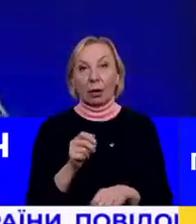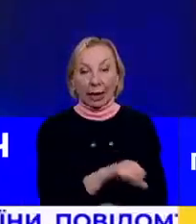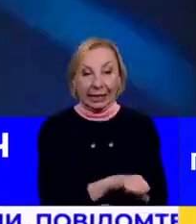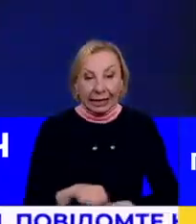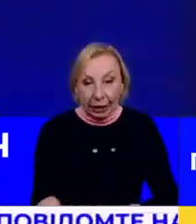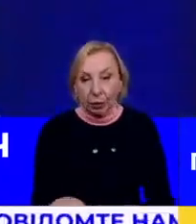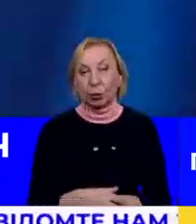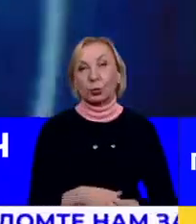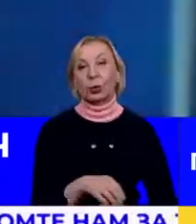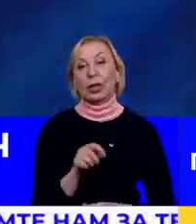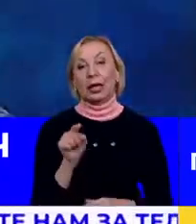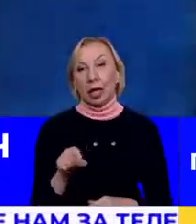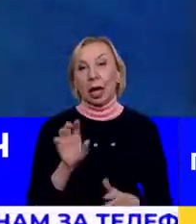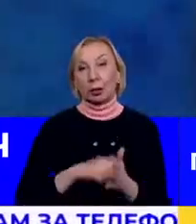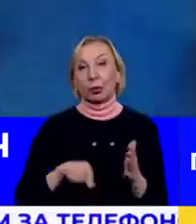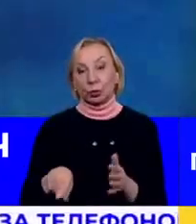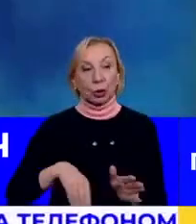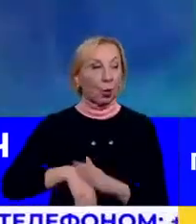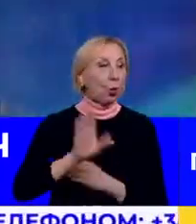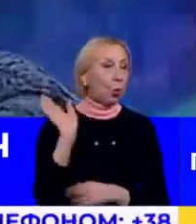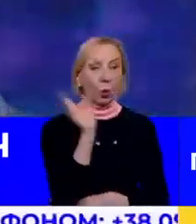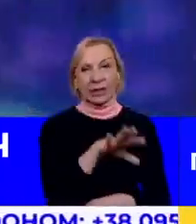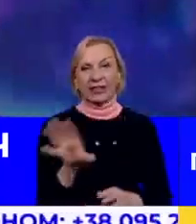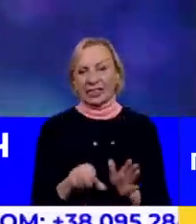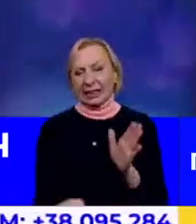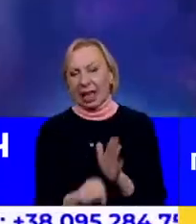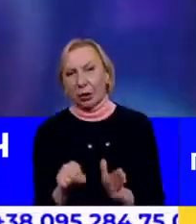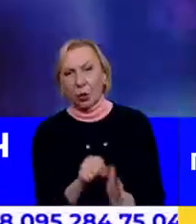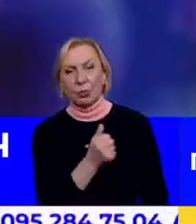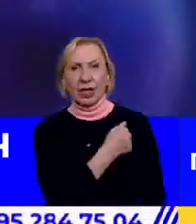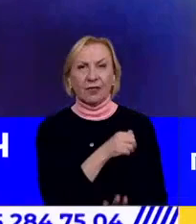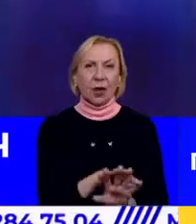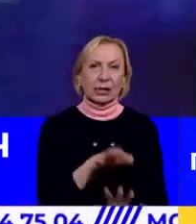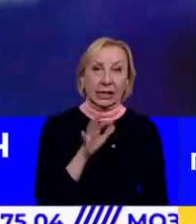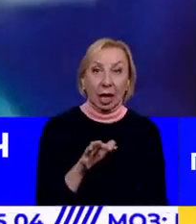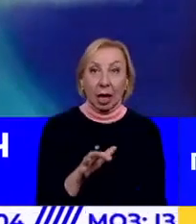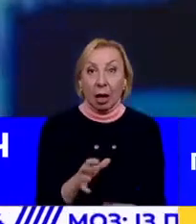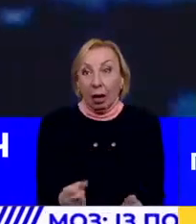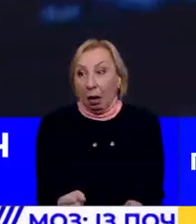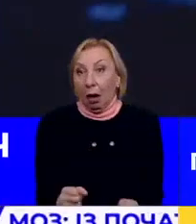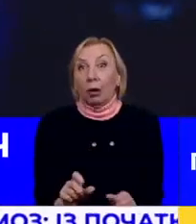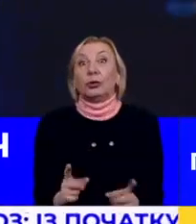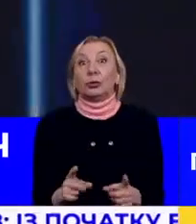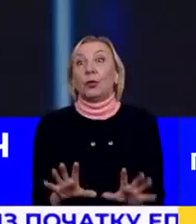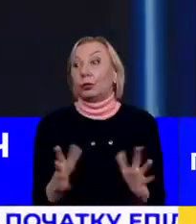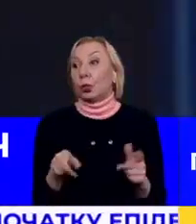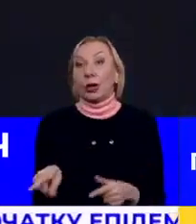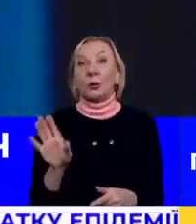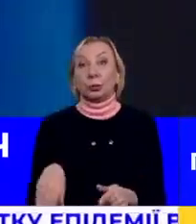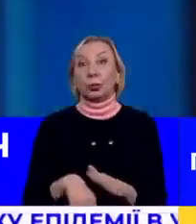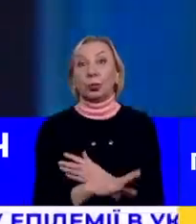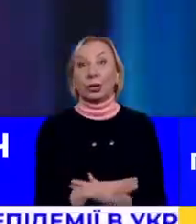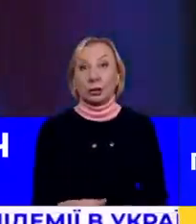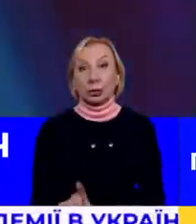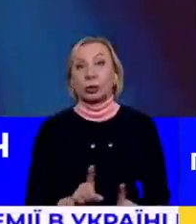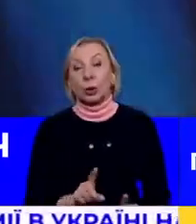формирования, и регулярные, и иррегулярные, наемники все выходят, а потом мы проводим там выборы, например. А с чего вдруг они будут выходить? Ну, мы за